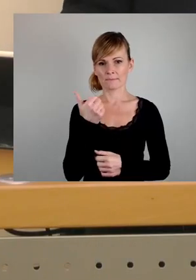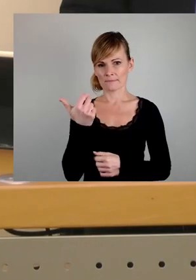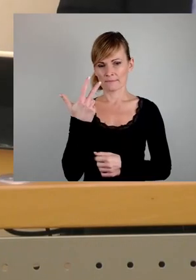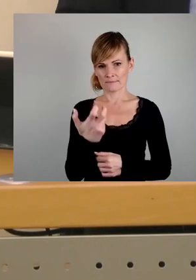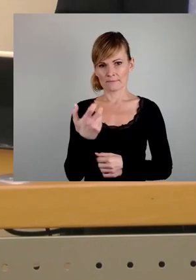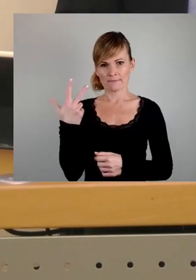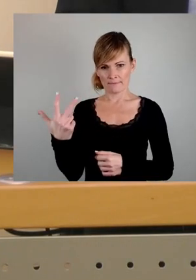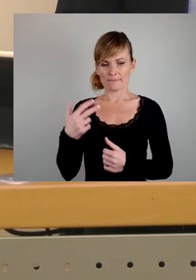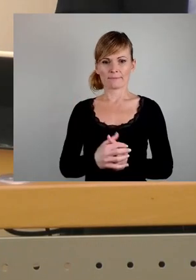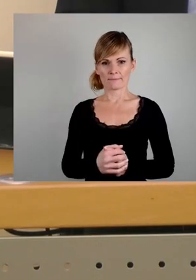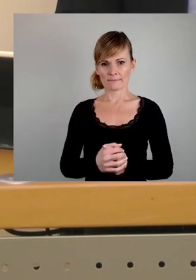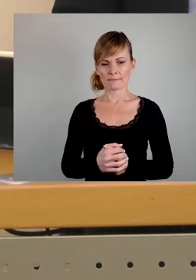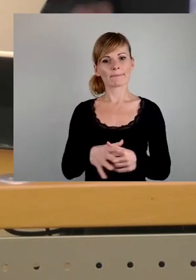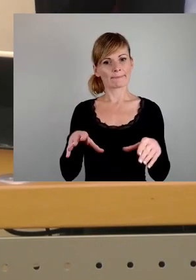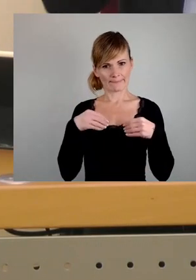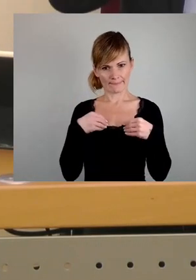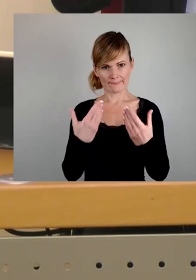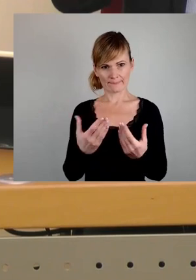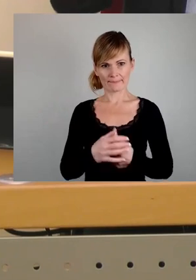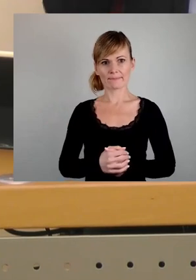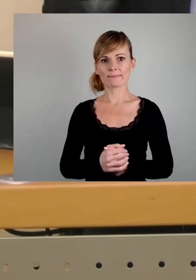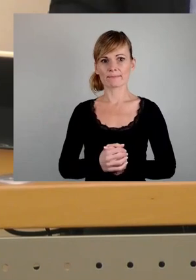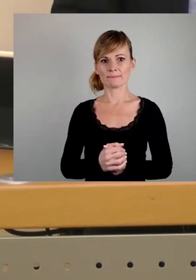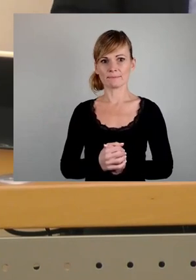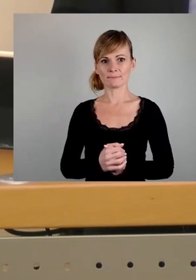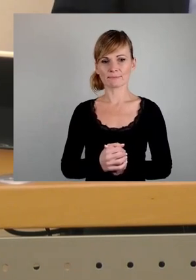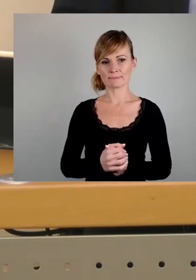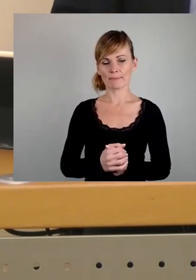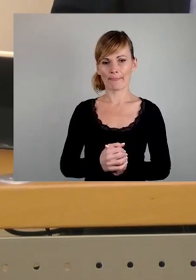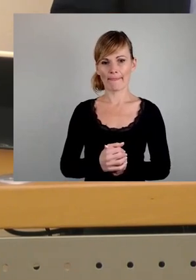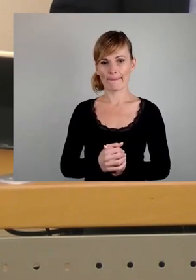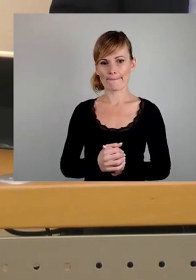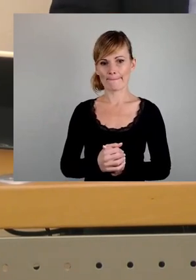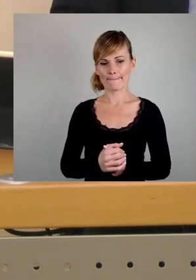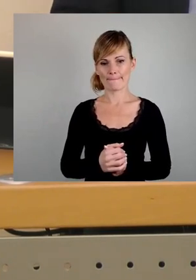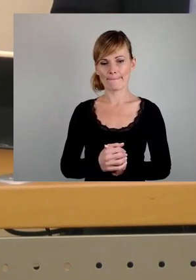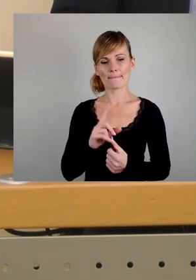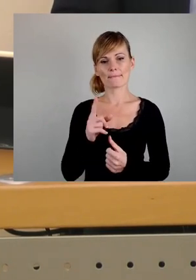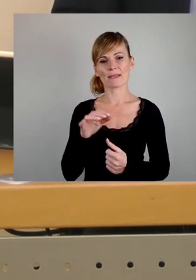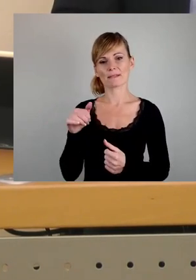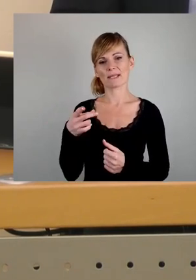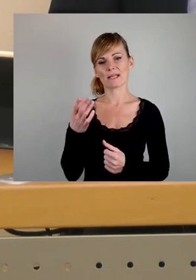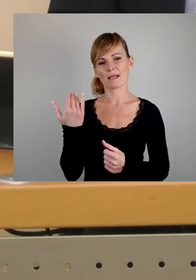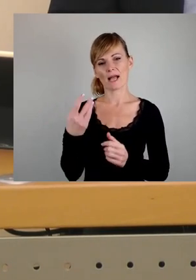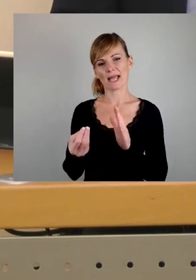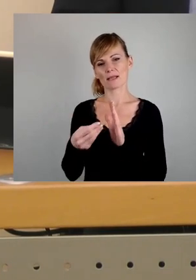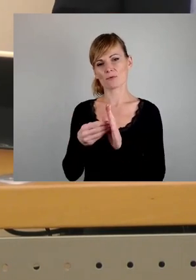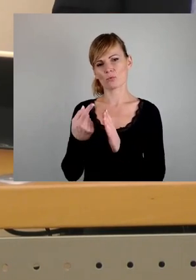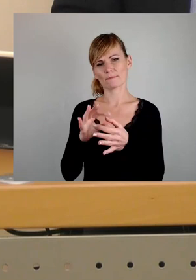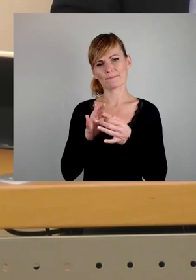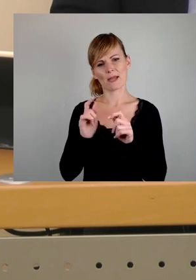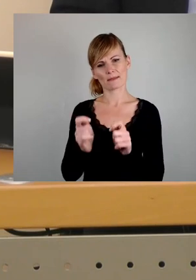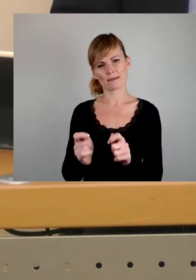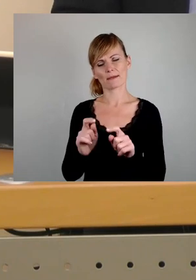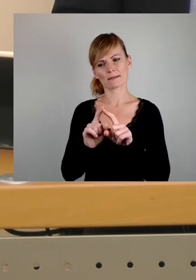Dreiunddreißig, einunddreißig, drei, wird damit angenommen. Und dann hatten wir ergänzt gehabt von der SPD diesen Antrag